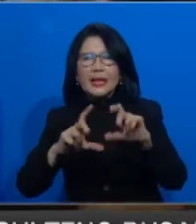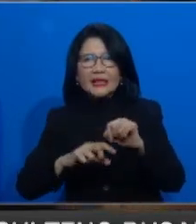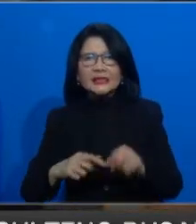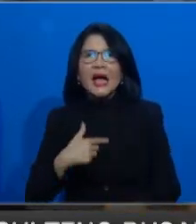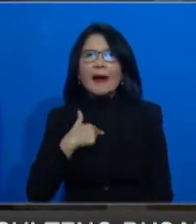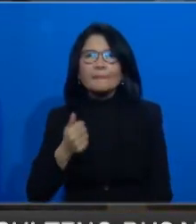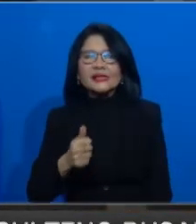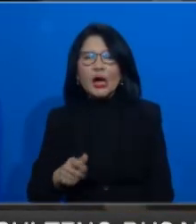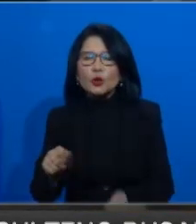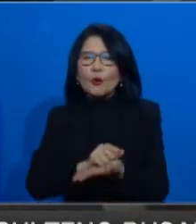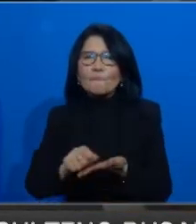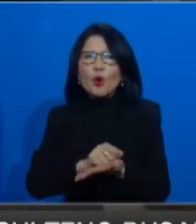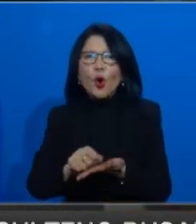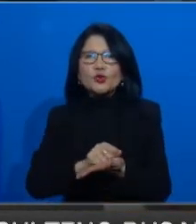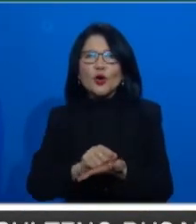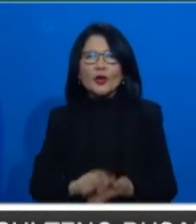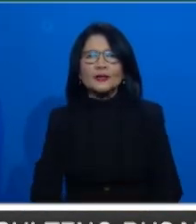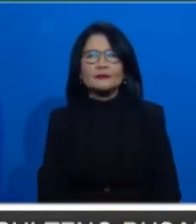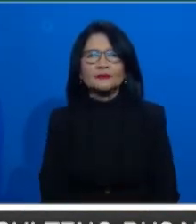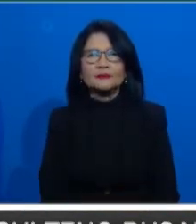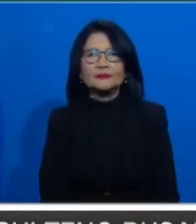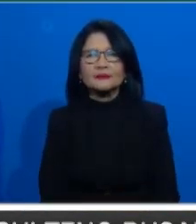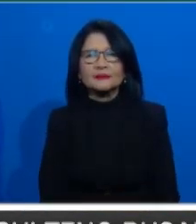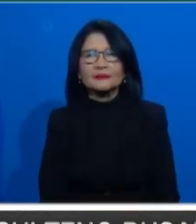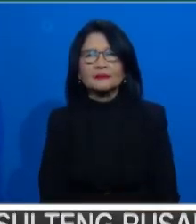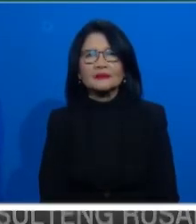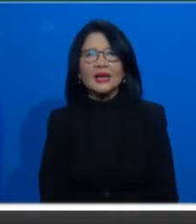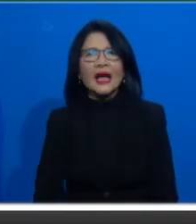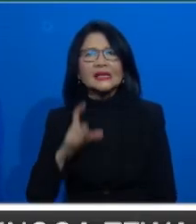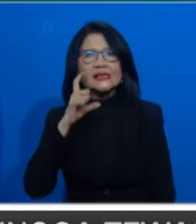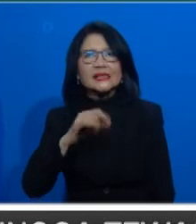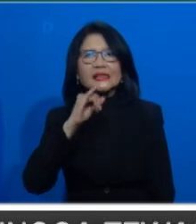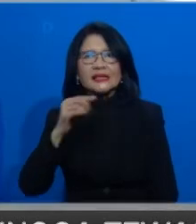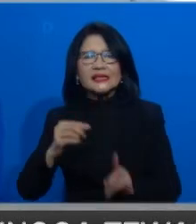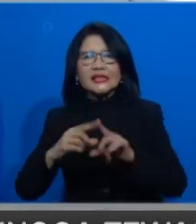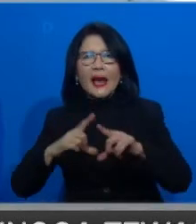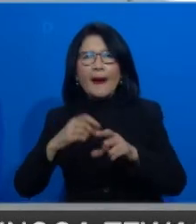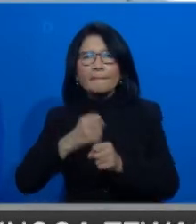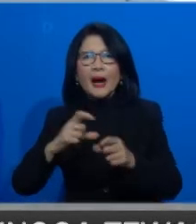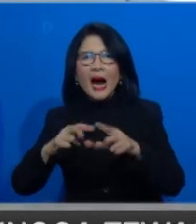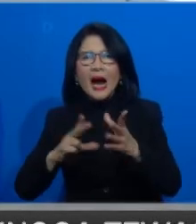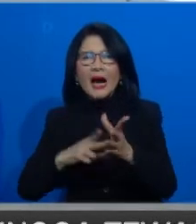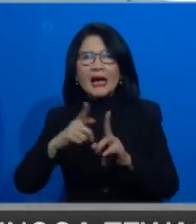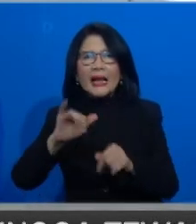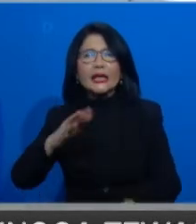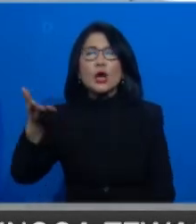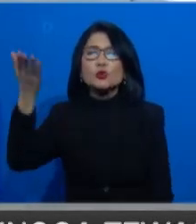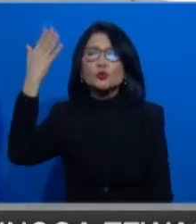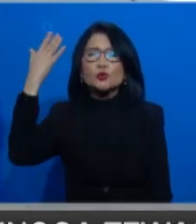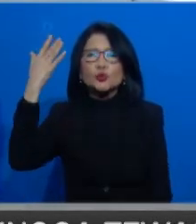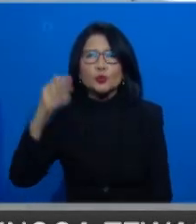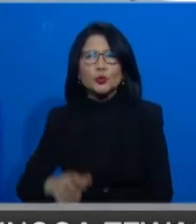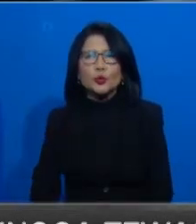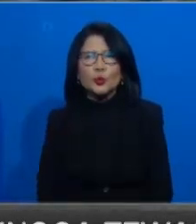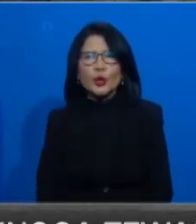untuk menggosok atau menghaluskan benda. Selanjutnya adalah Jalan Cipaganti. Pada masa kolonial Belanda, jalan ini direncanakan